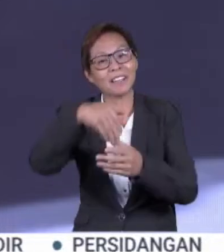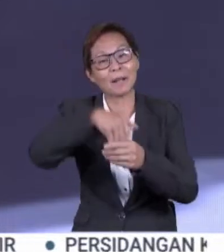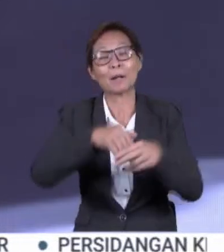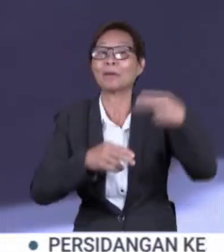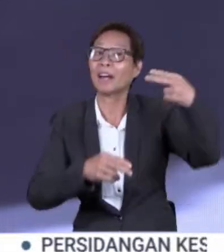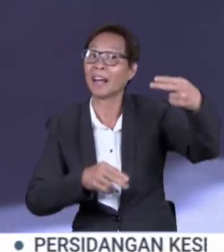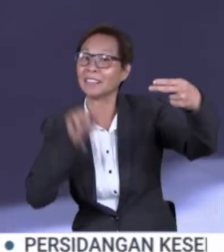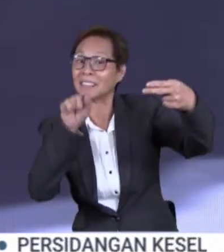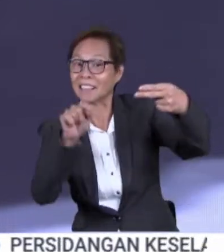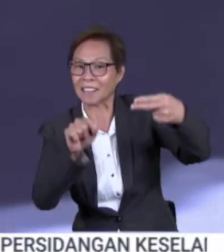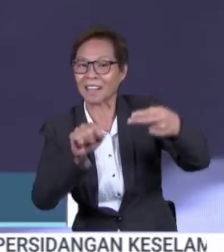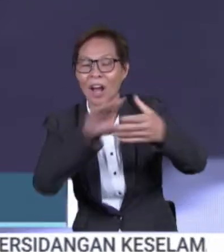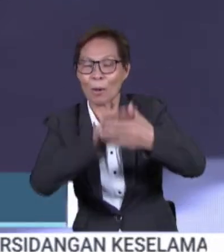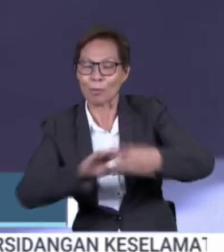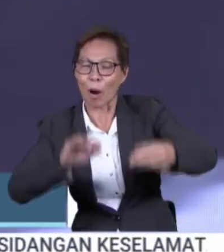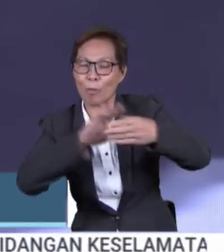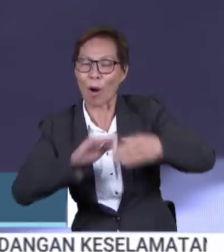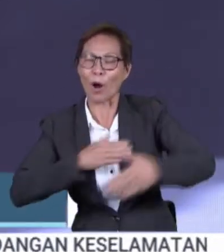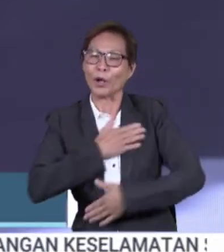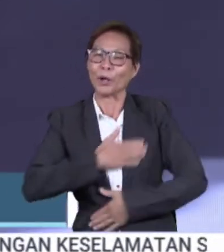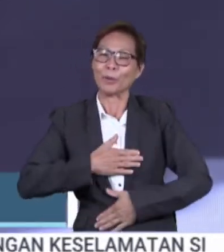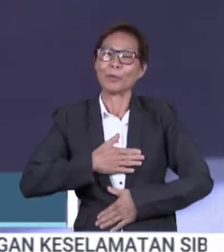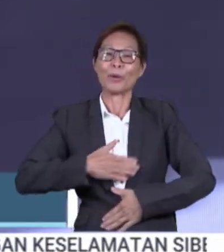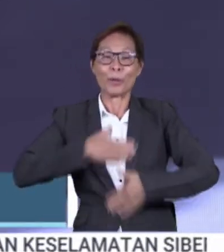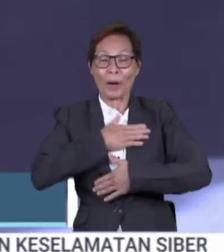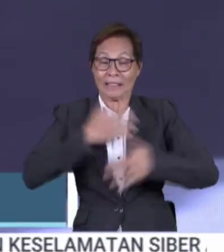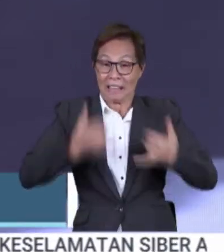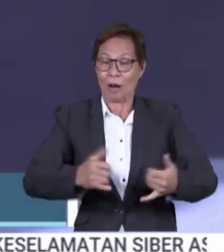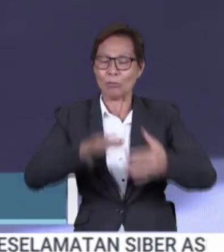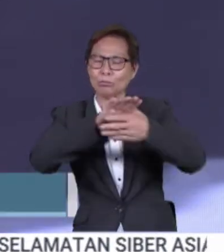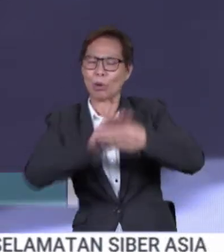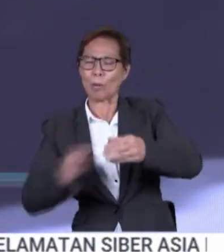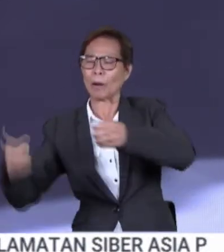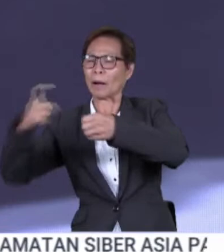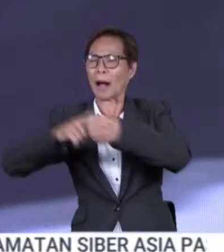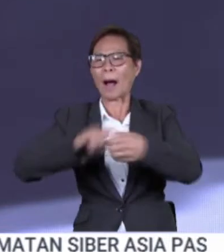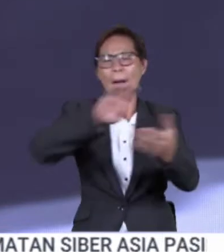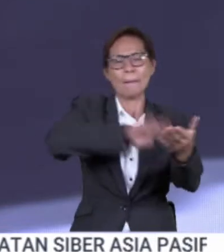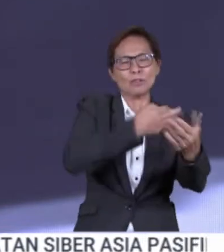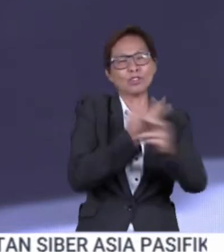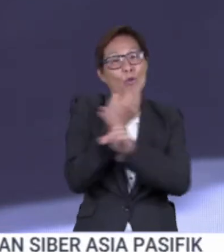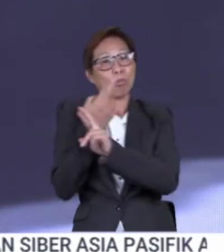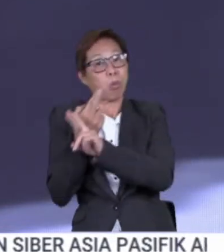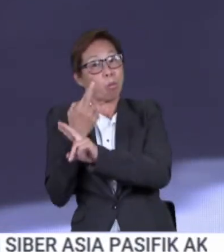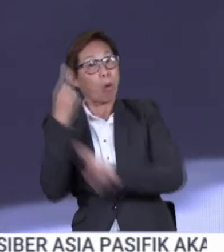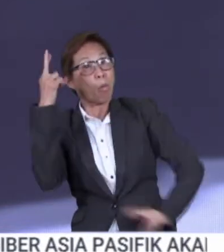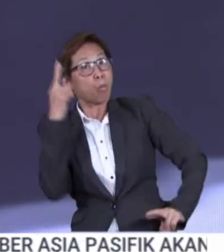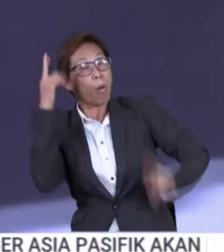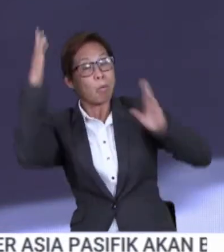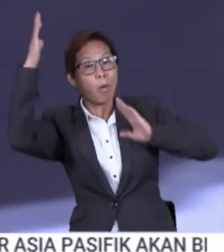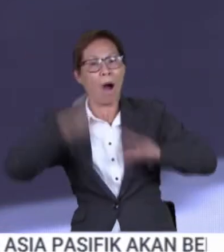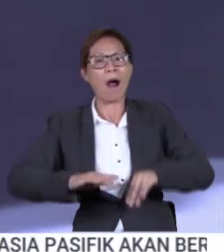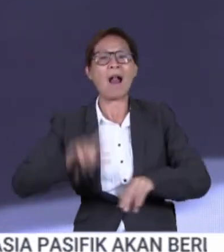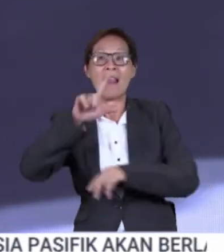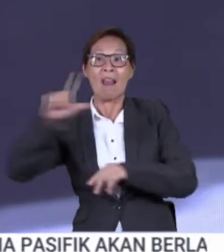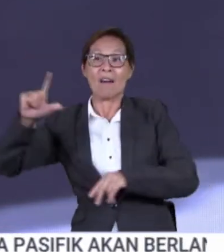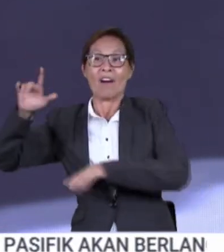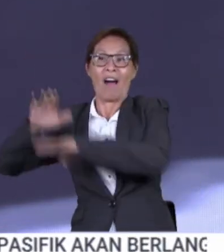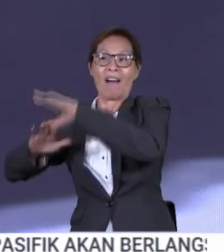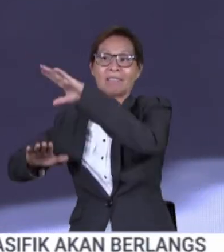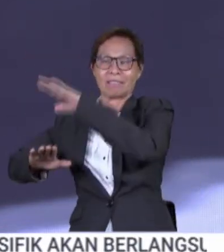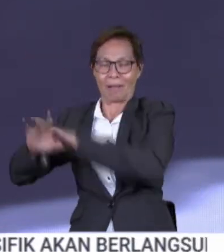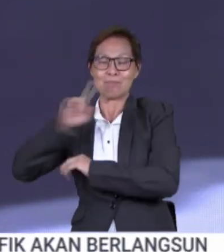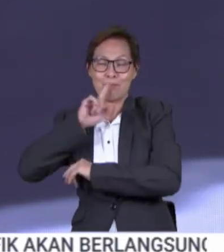Klik kupasan info hiburan seni terkini. Bercerita mengenai muzik rock tanah air, nama Left Handed pasti akan